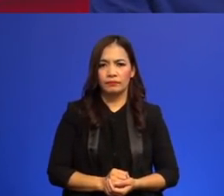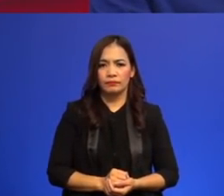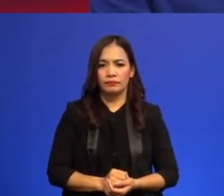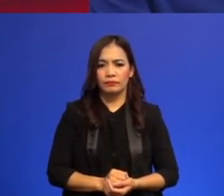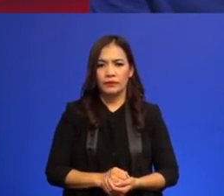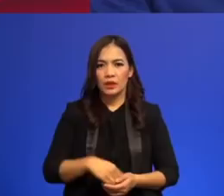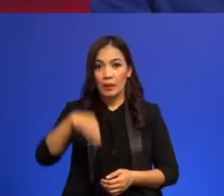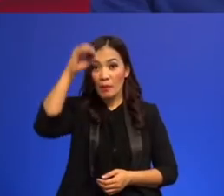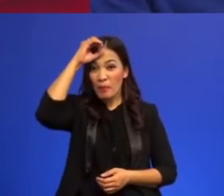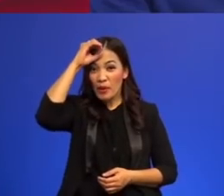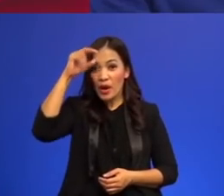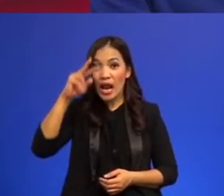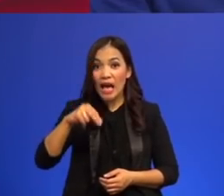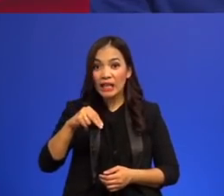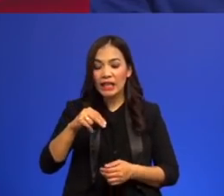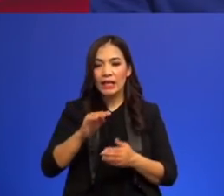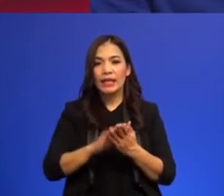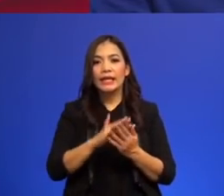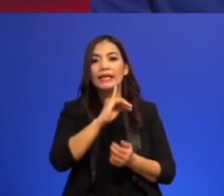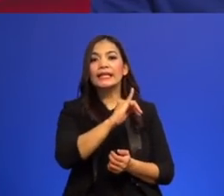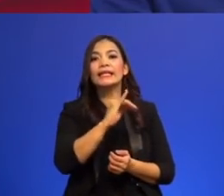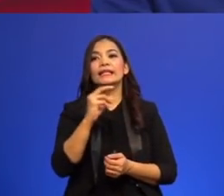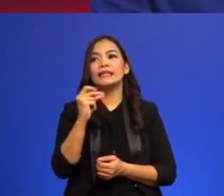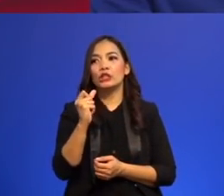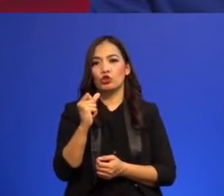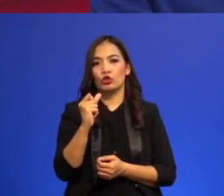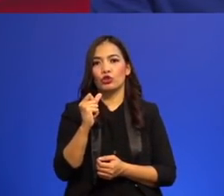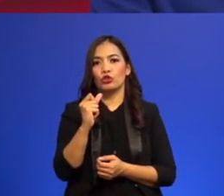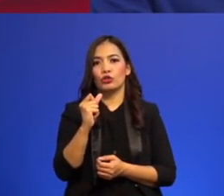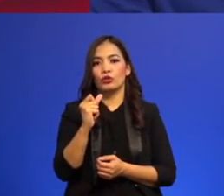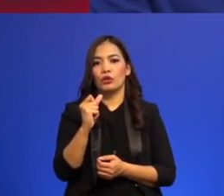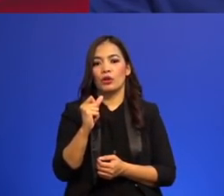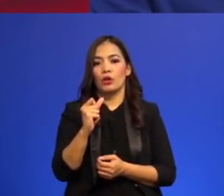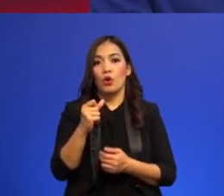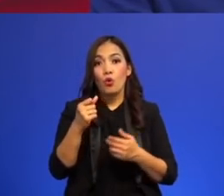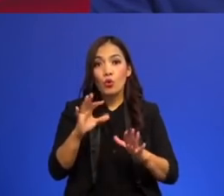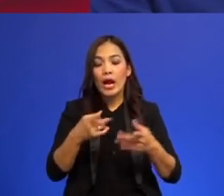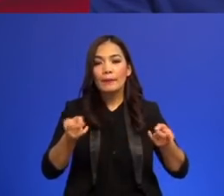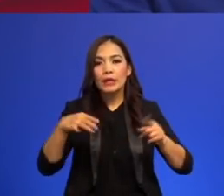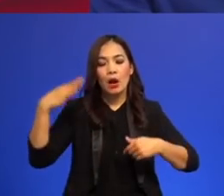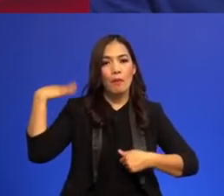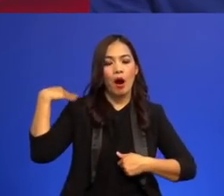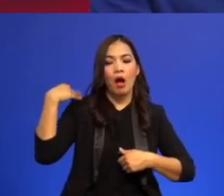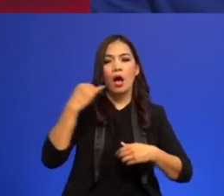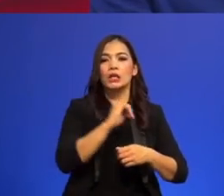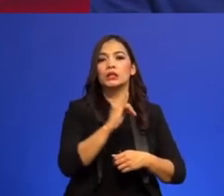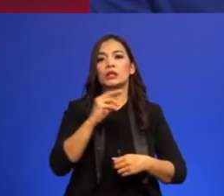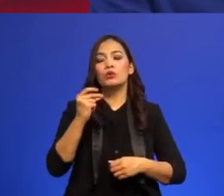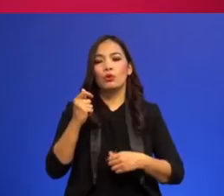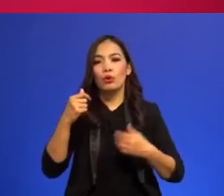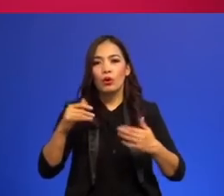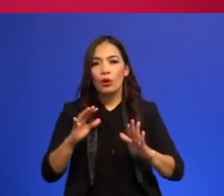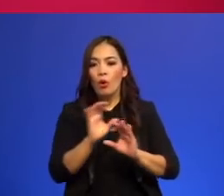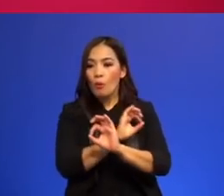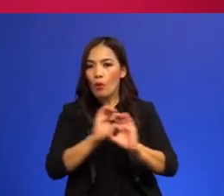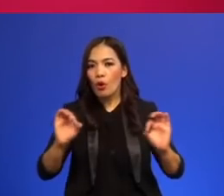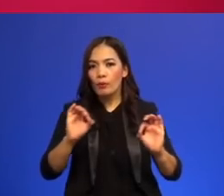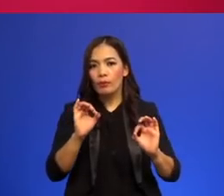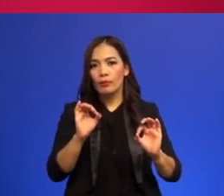Lebih konyol lagi ada loh, insinyur. Nah itu lebih susah lagi. Sudah insinyur, belum tentu juga bisa